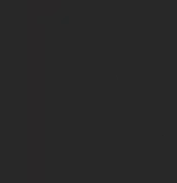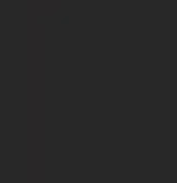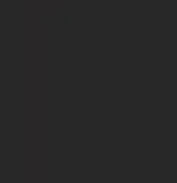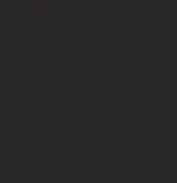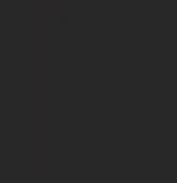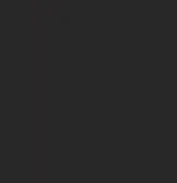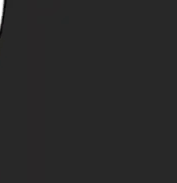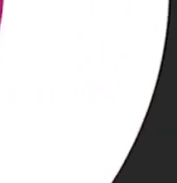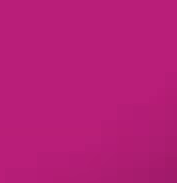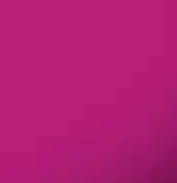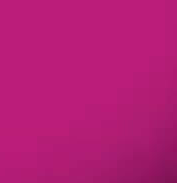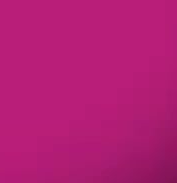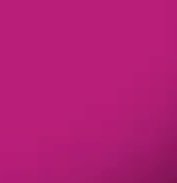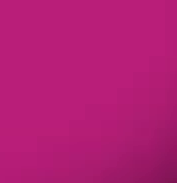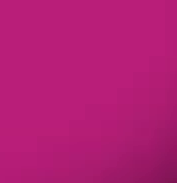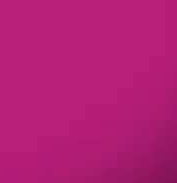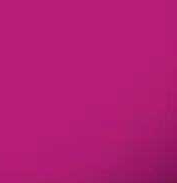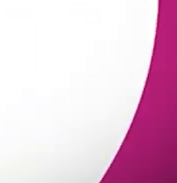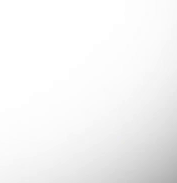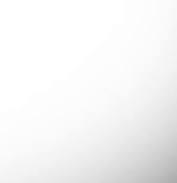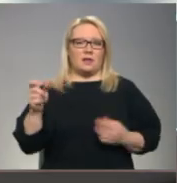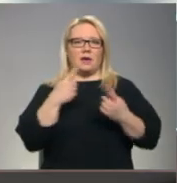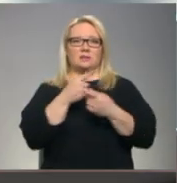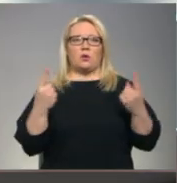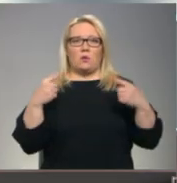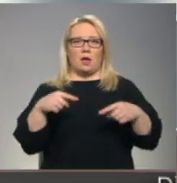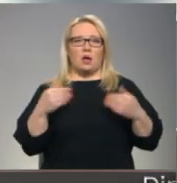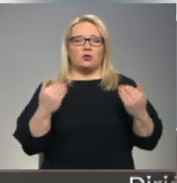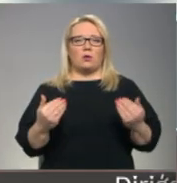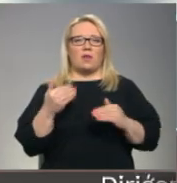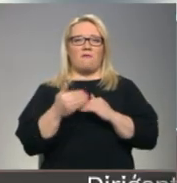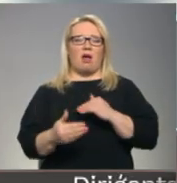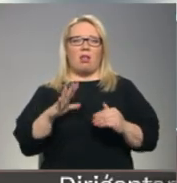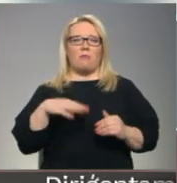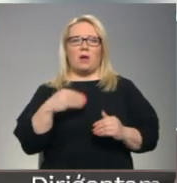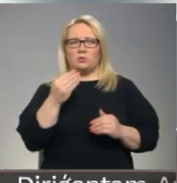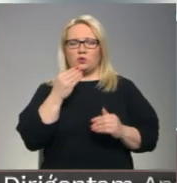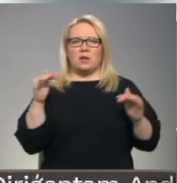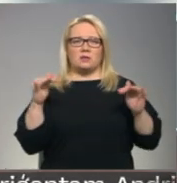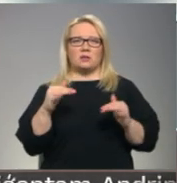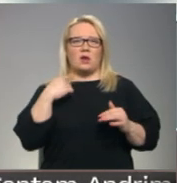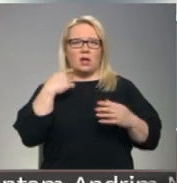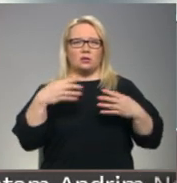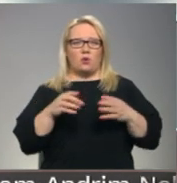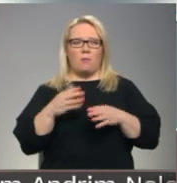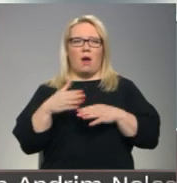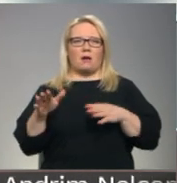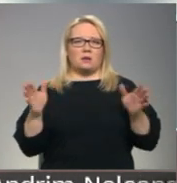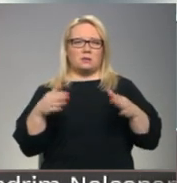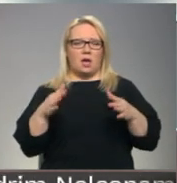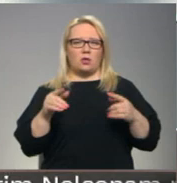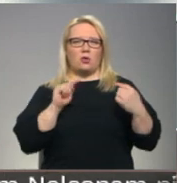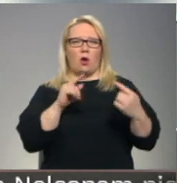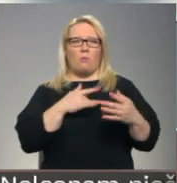Re, viss ēters ir te! Šodien vēlā pēcpusdienā sasaukt Rīgas domas ārkārtas sēde un